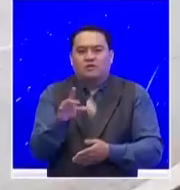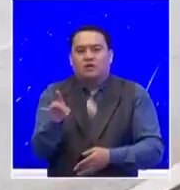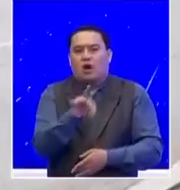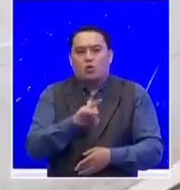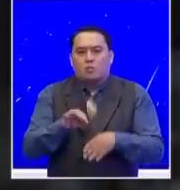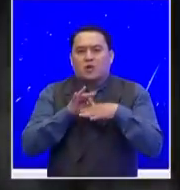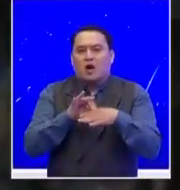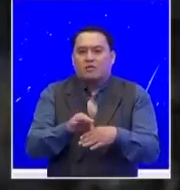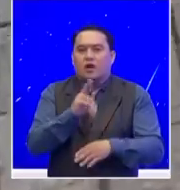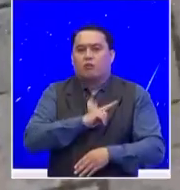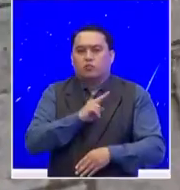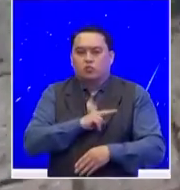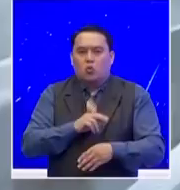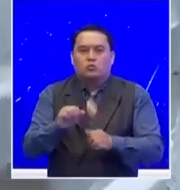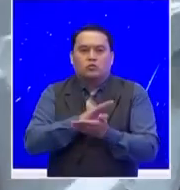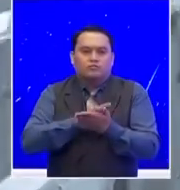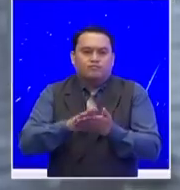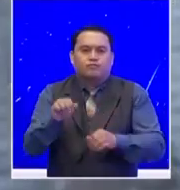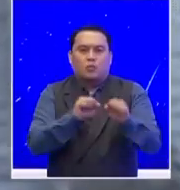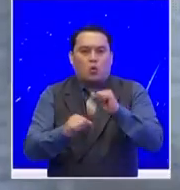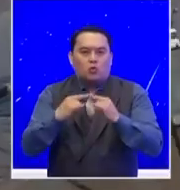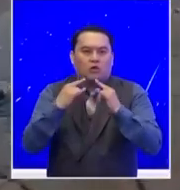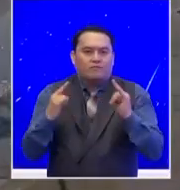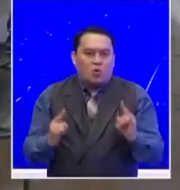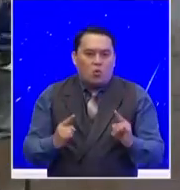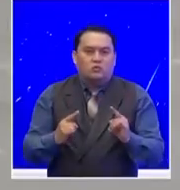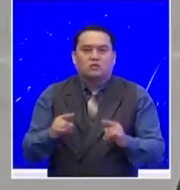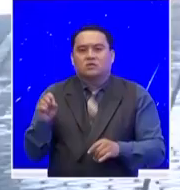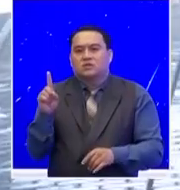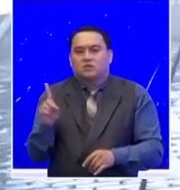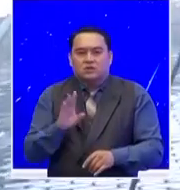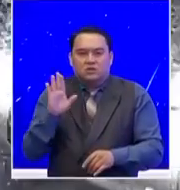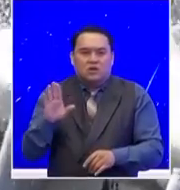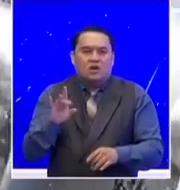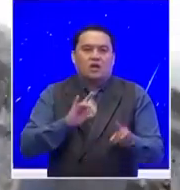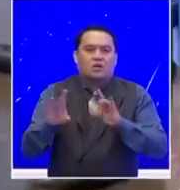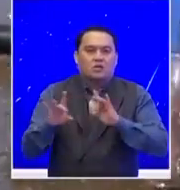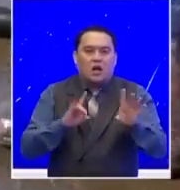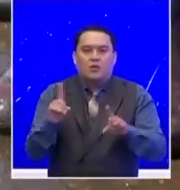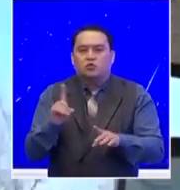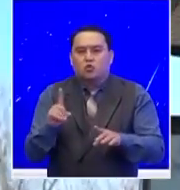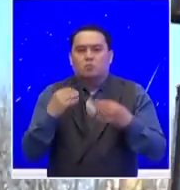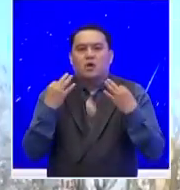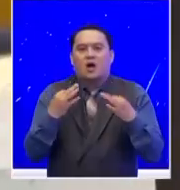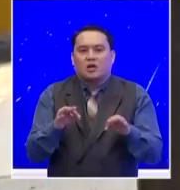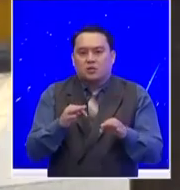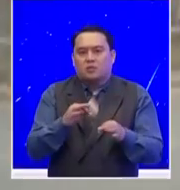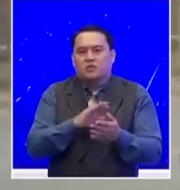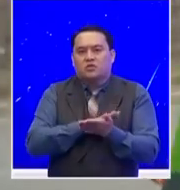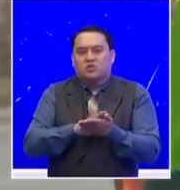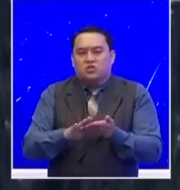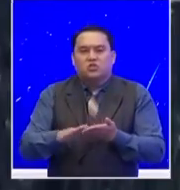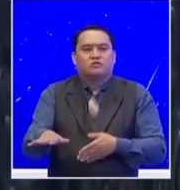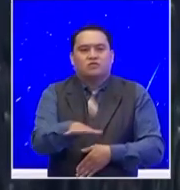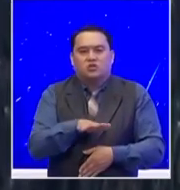столицы проводятся работы по промывке улиц, мостов, ограждений, дорожных знаков, рекламных щитов, что также позволяет продезинфицировать